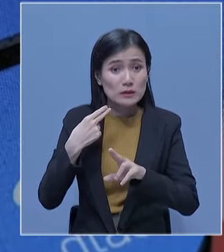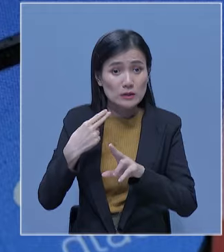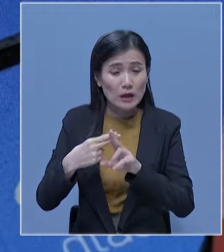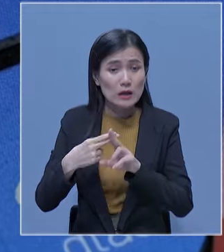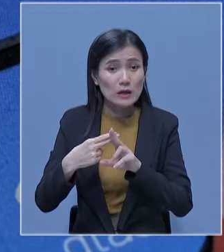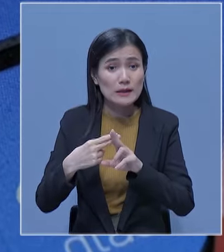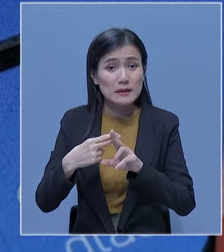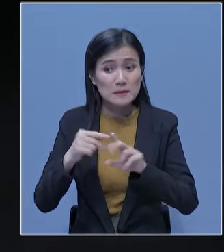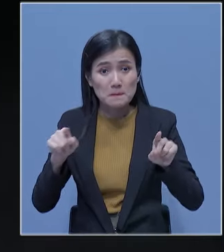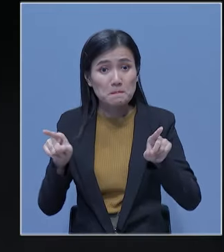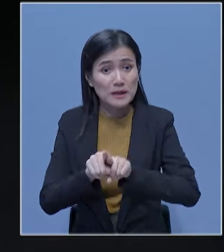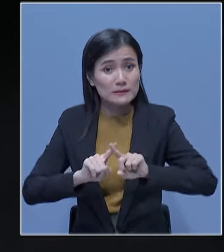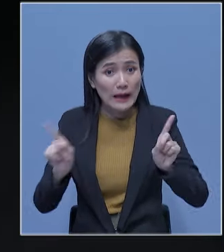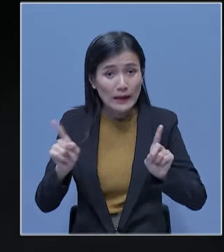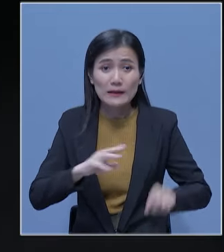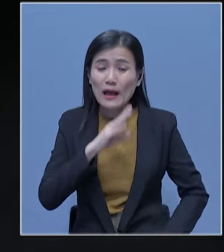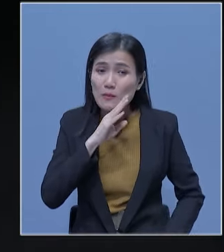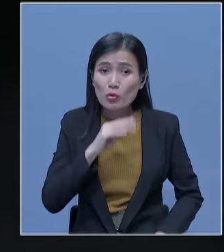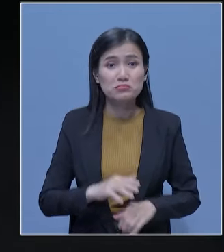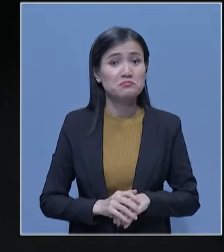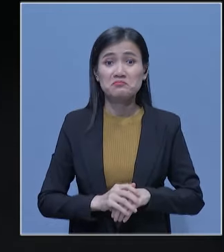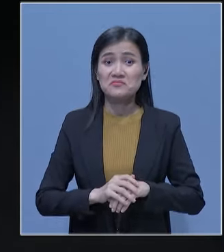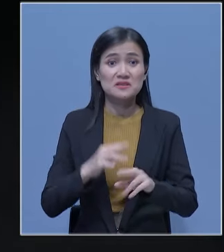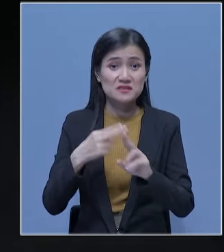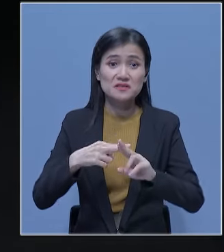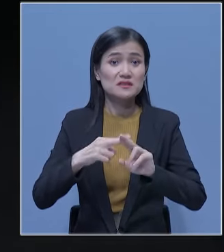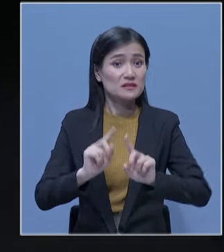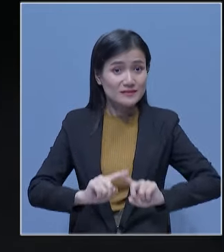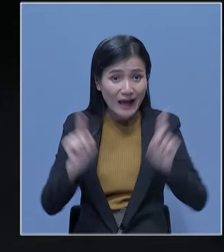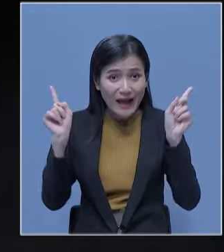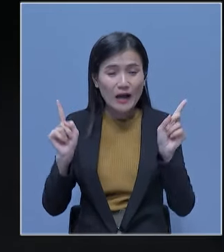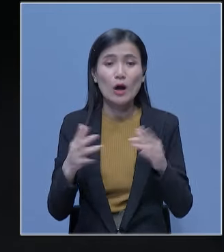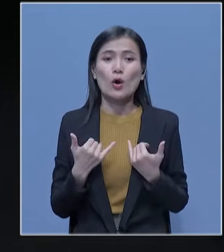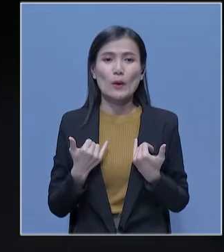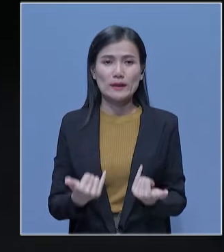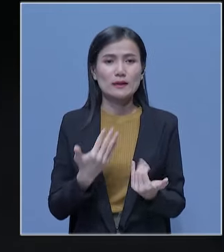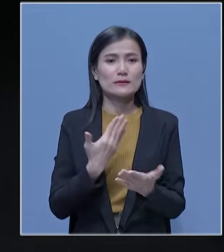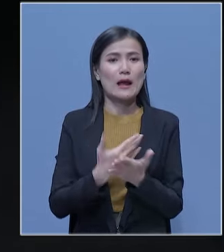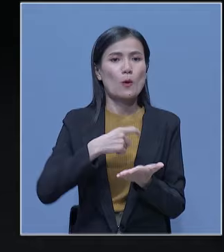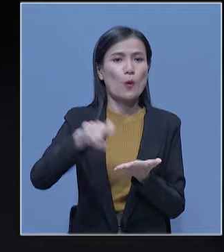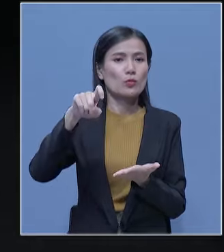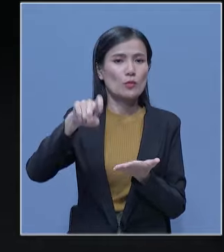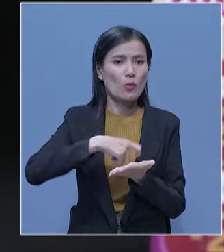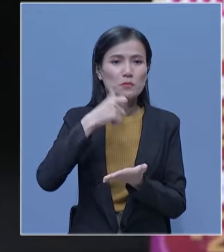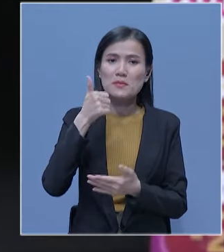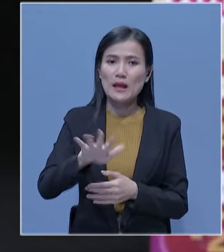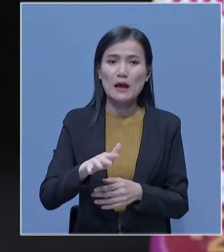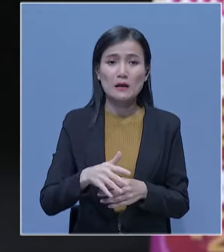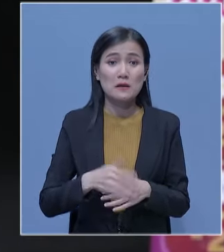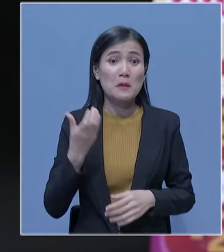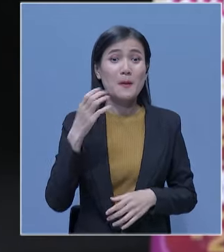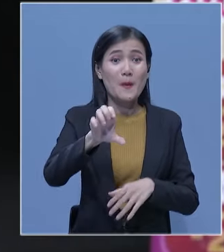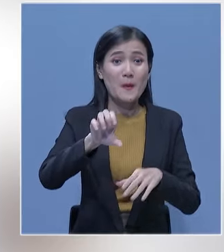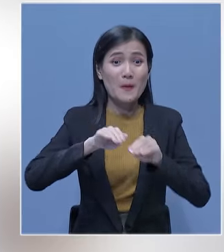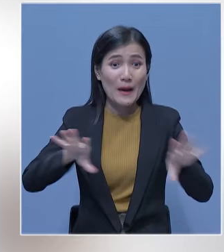งกันวันนี้27พฤษภาคมก็จะมีความเสี่ยงโอนเงินไม่ได้หลายคนก็แสดงความเห็นอย่างกว้างขวางนะครับ